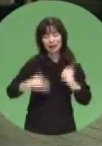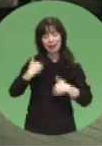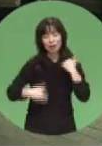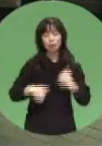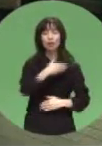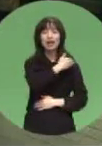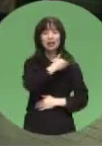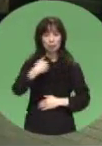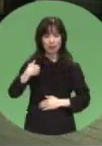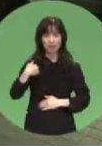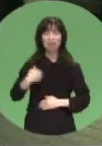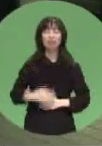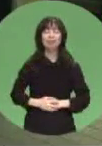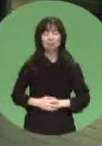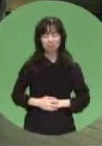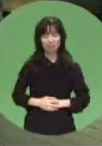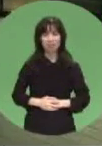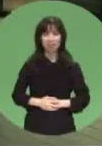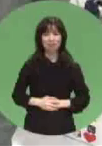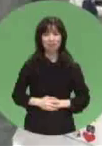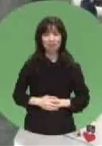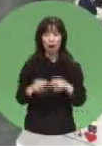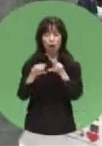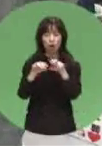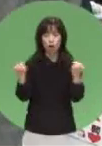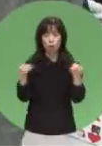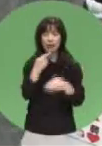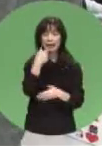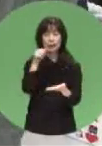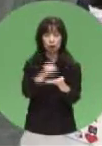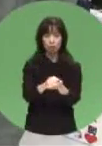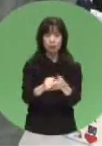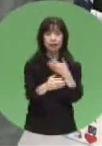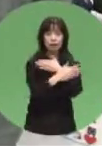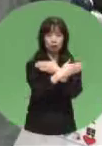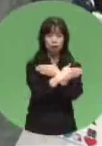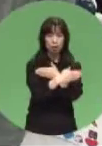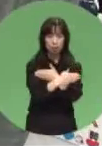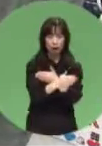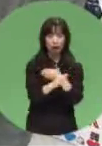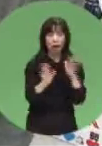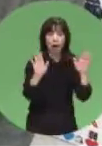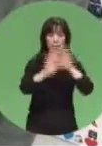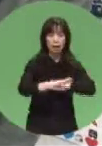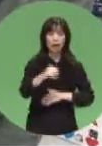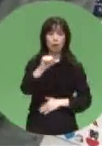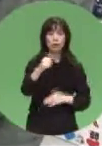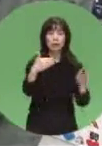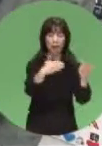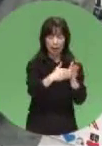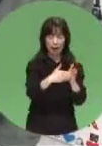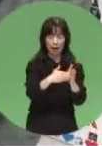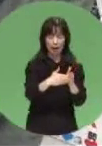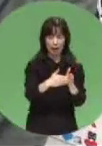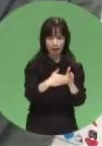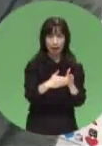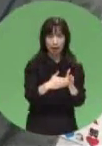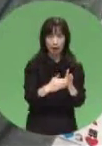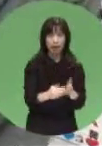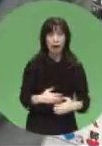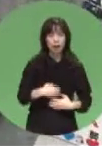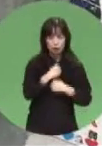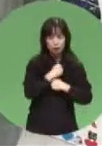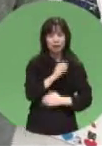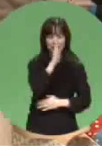んでいただけるんですよ。で、土曜日日曜日祝日は5時までですから、気をつけてくださいね。お昼間にゆっくり来てください